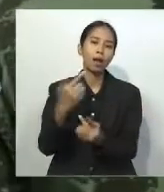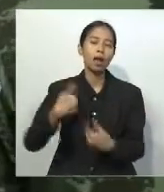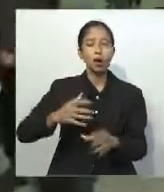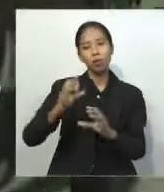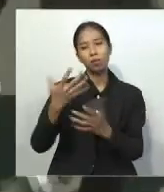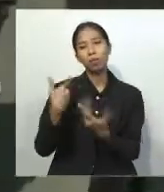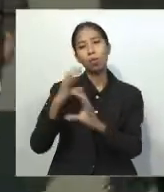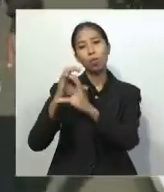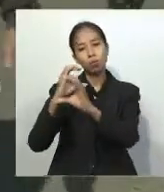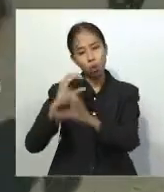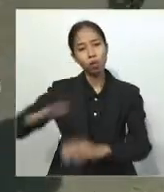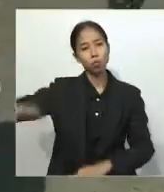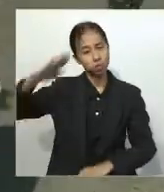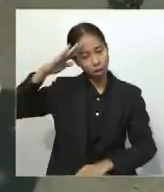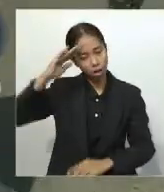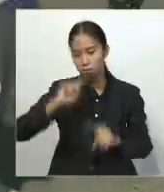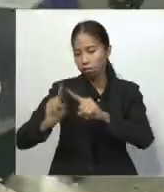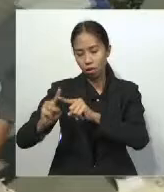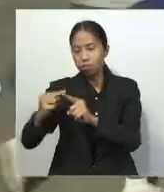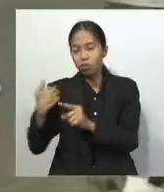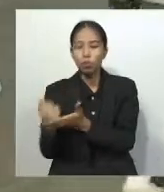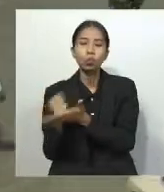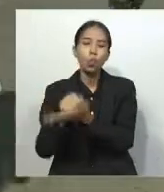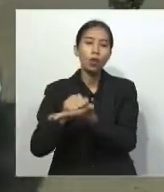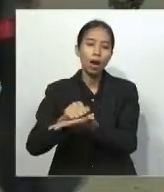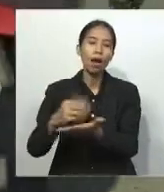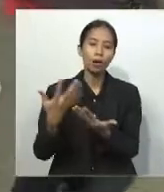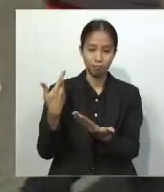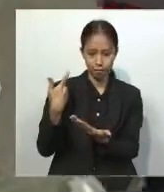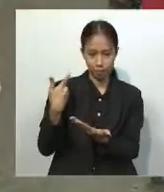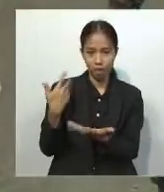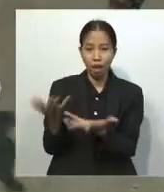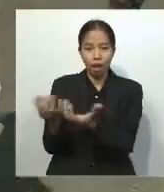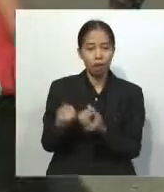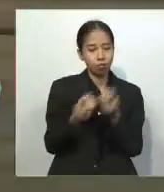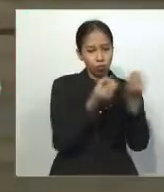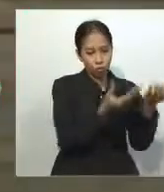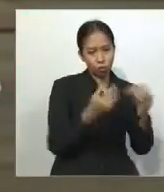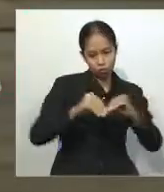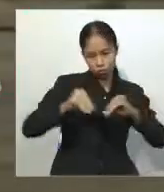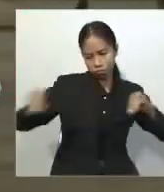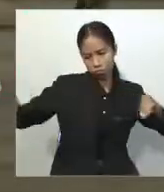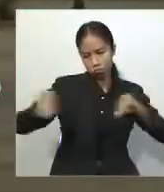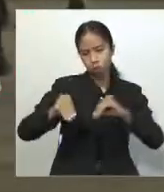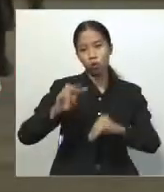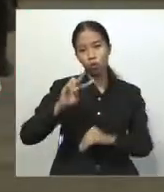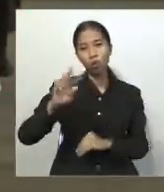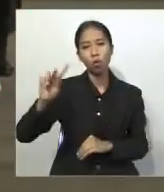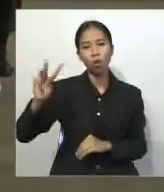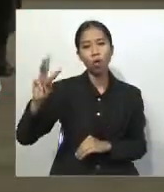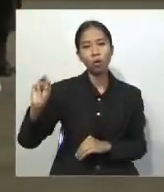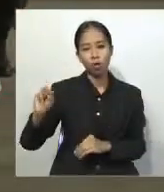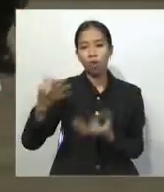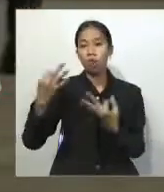หารรถสวนสัตว์ที่เจ้าหน้าที่หน่วยต่างๆสนับสนุนนะคะได้จัดเตรียมไว้รับส่งเข้าออกระยะทางประมาณ2กิโลเมตรโดยไม่เสีย